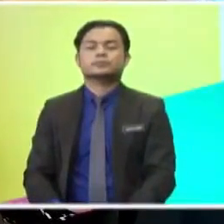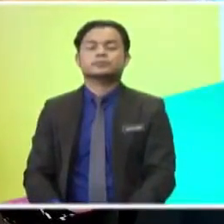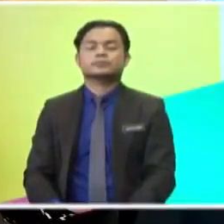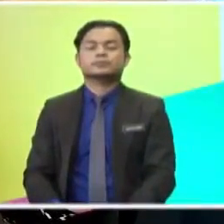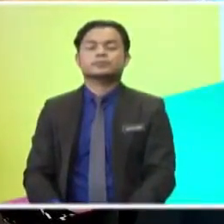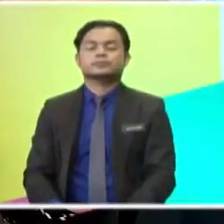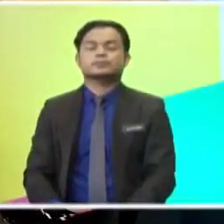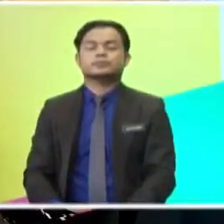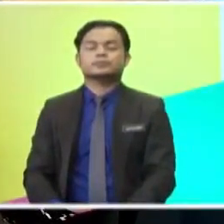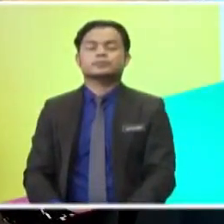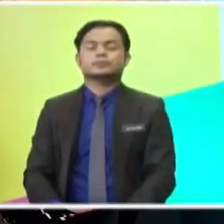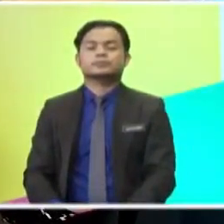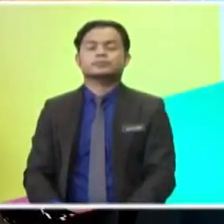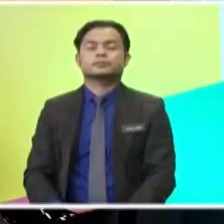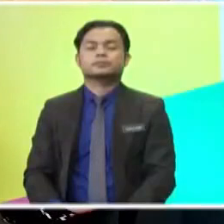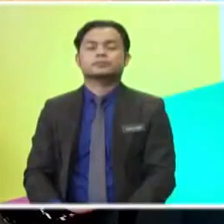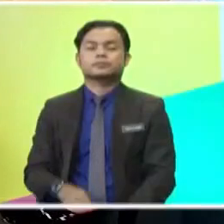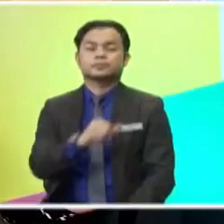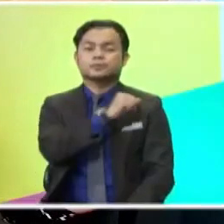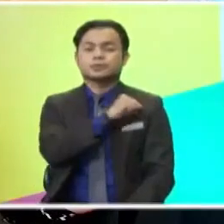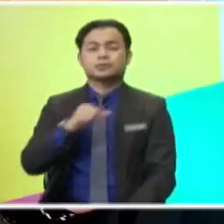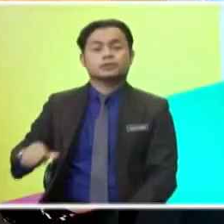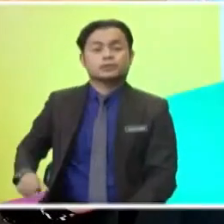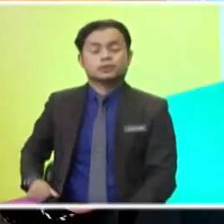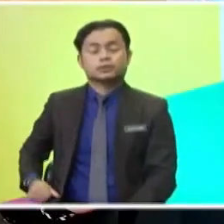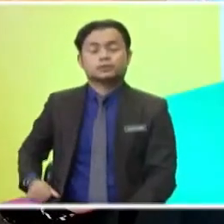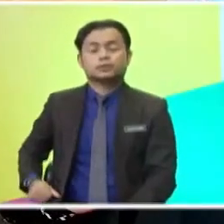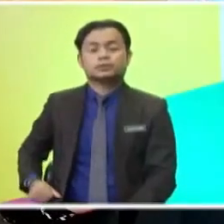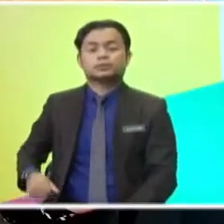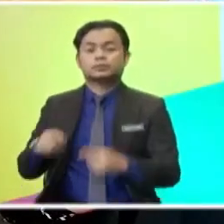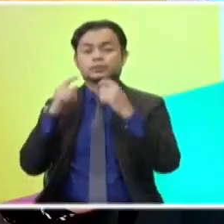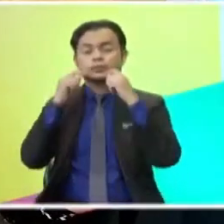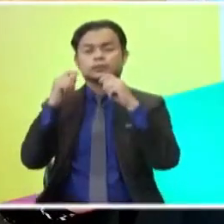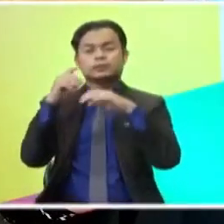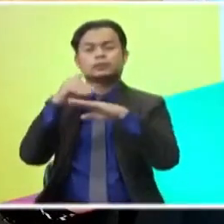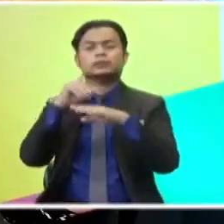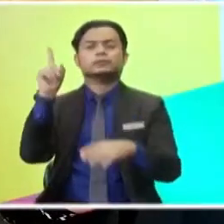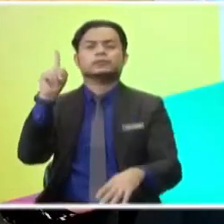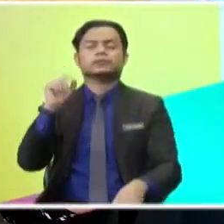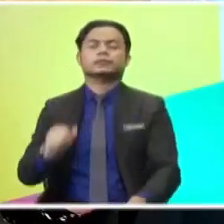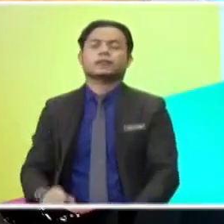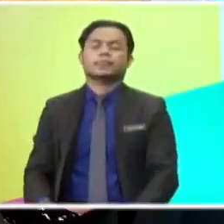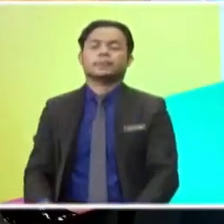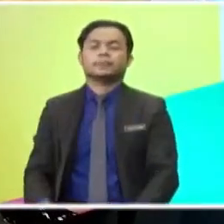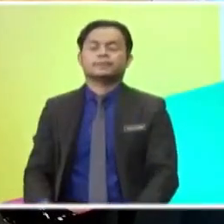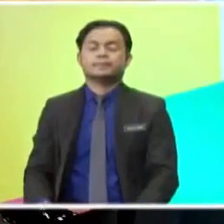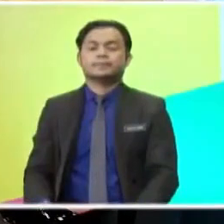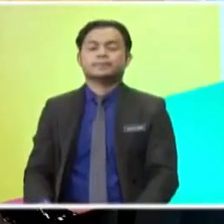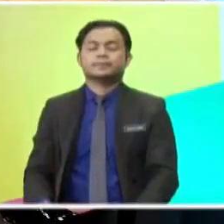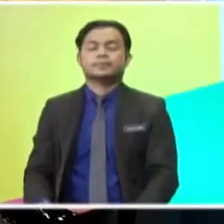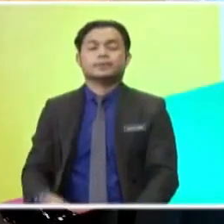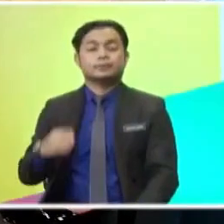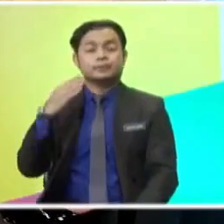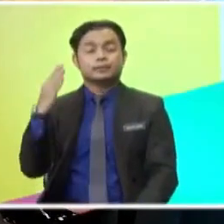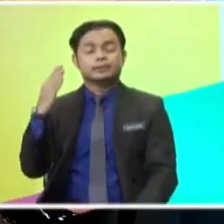tadi, Yang di-Pertuan Agong duduk kat mana? Dia tengah bertitah di mana? Baginda bertitah. Bertitah sebentar tadi di